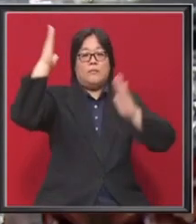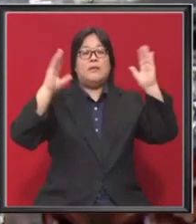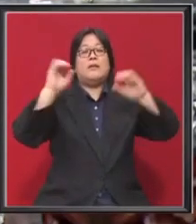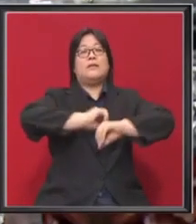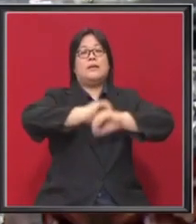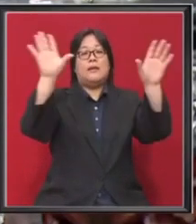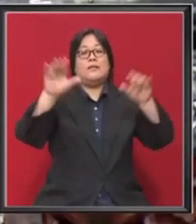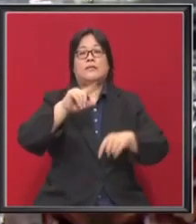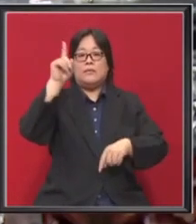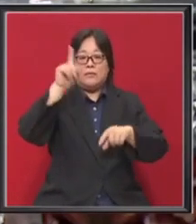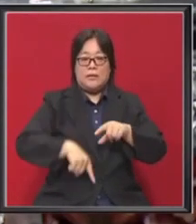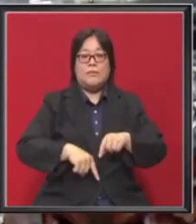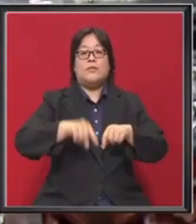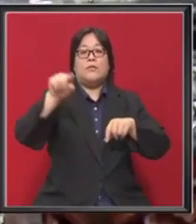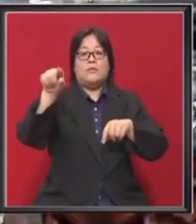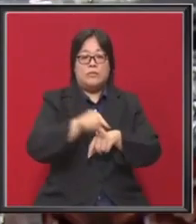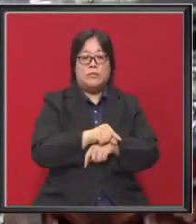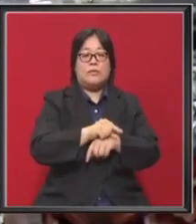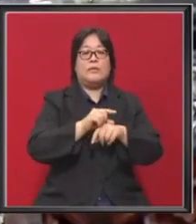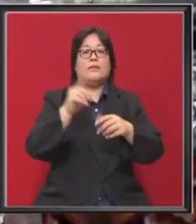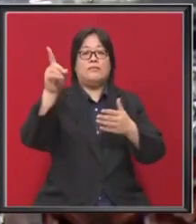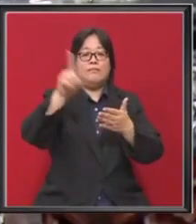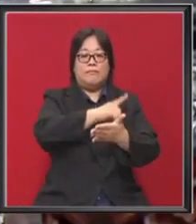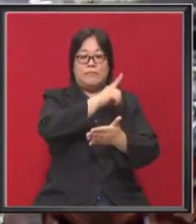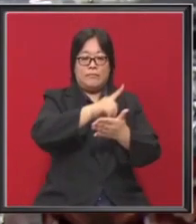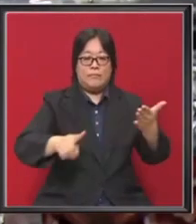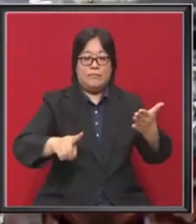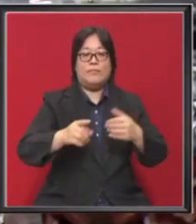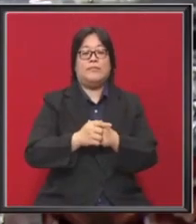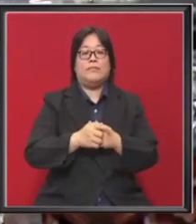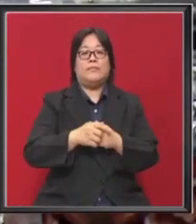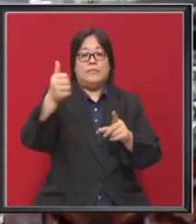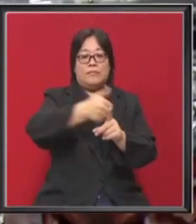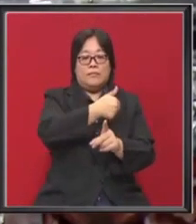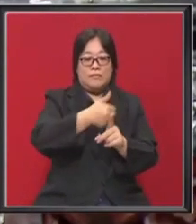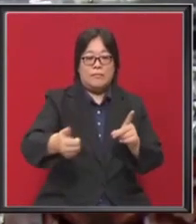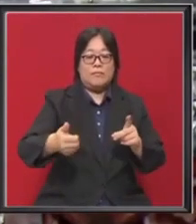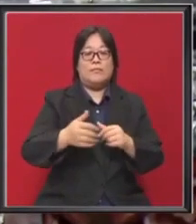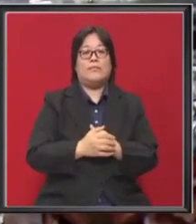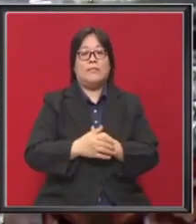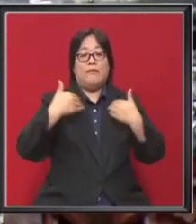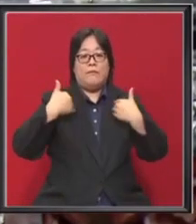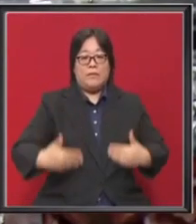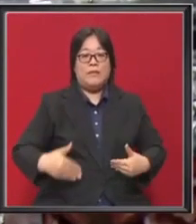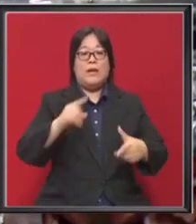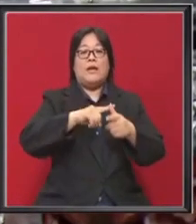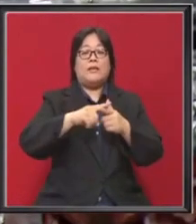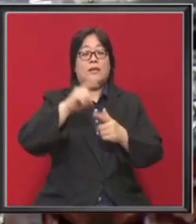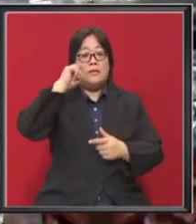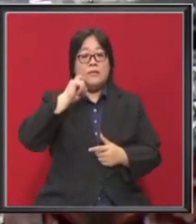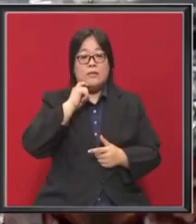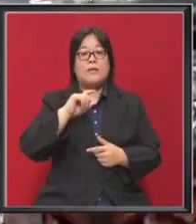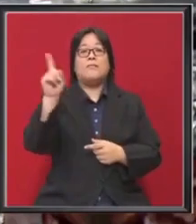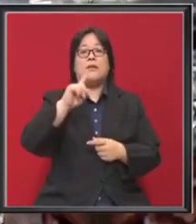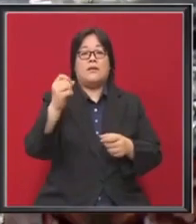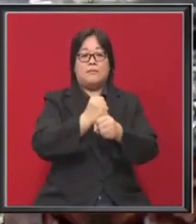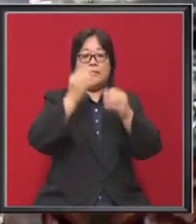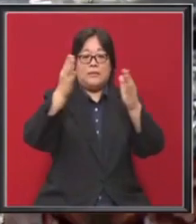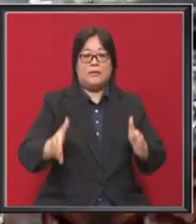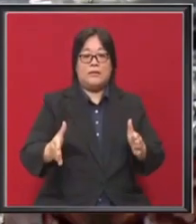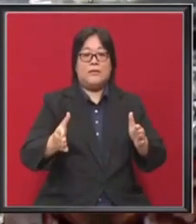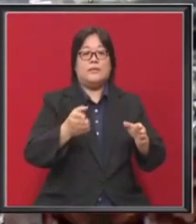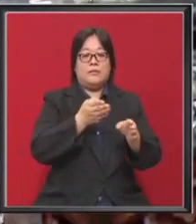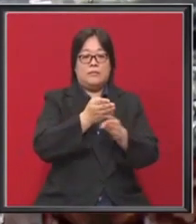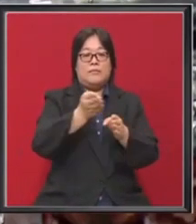Malaysia jelas tidak membenarkan sebarang bentuk penyiksaan penindasan kekerasaan fisik dan seksual terhadap mana-mana pekerja